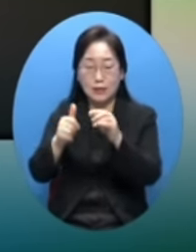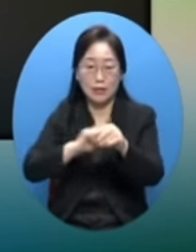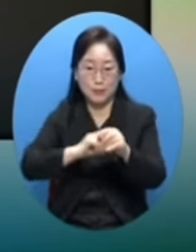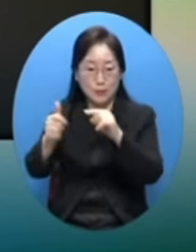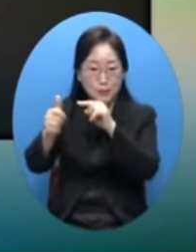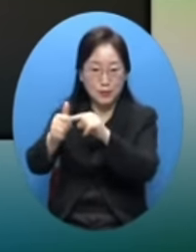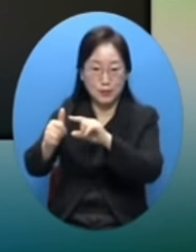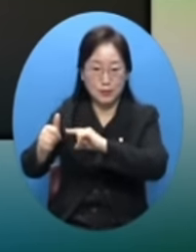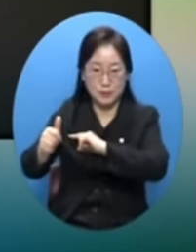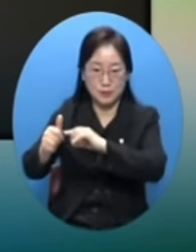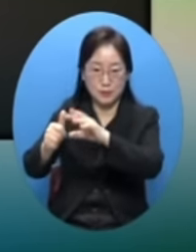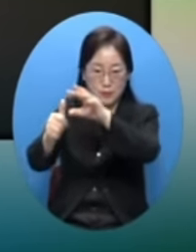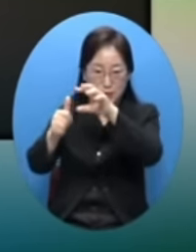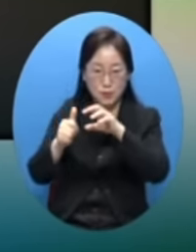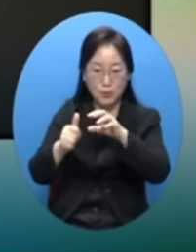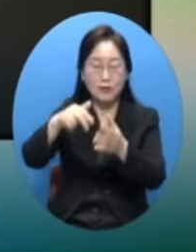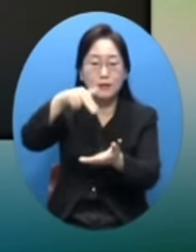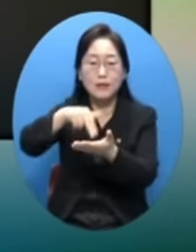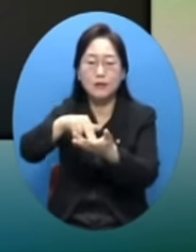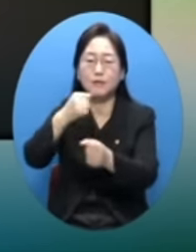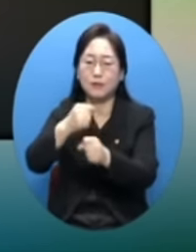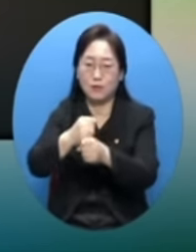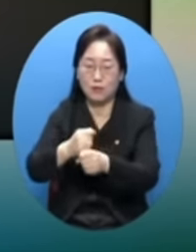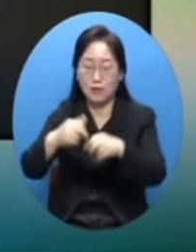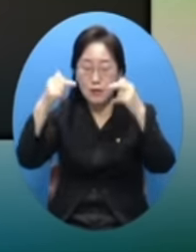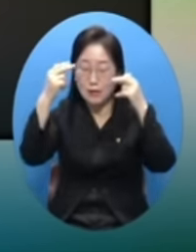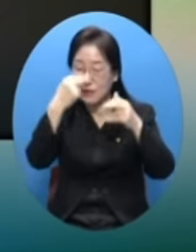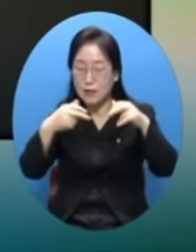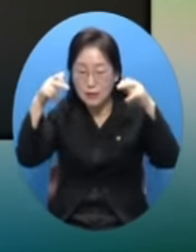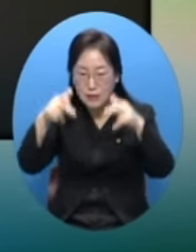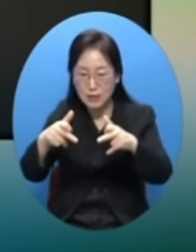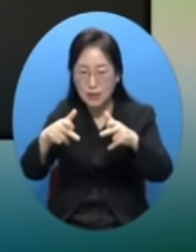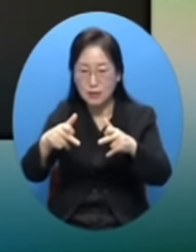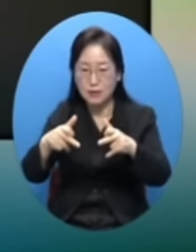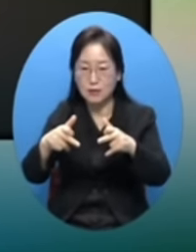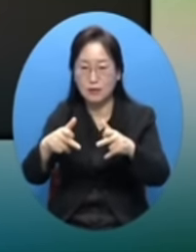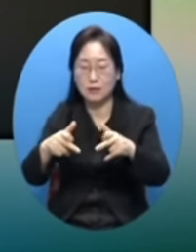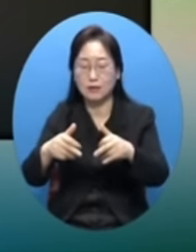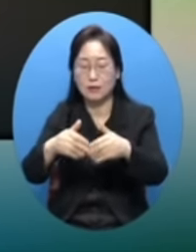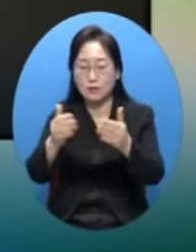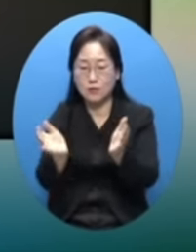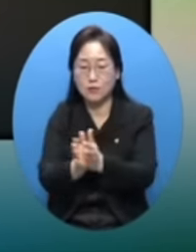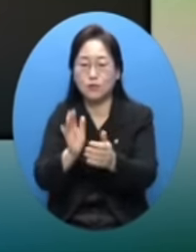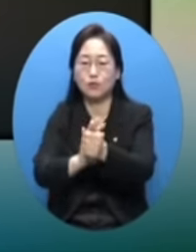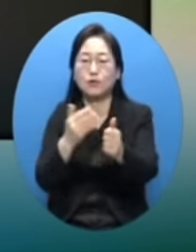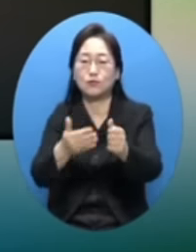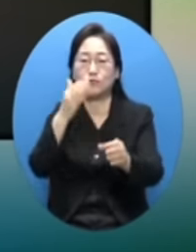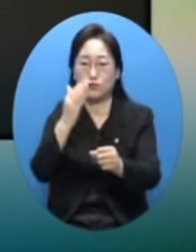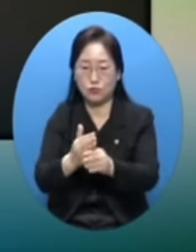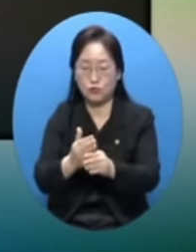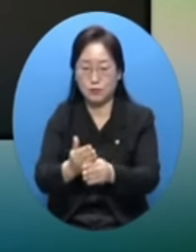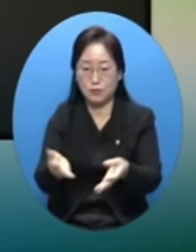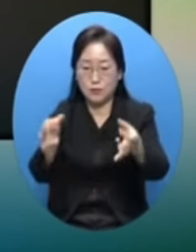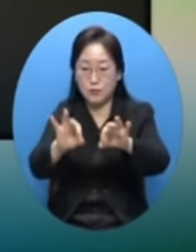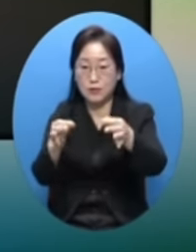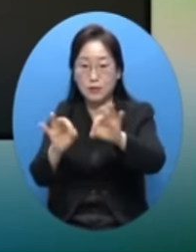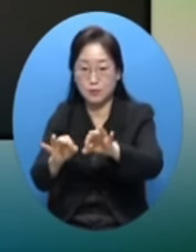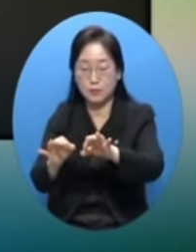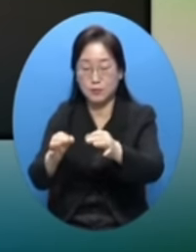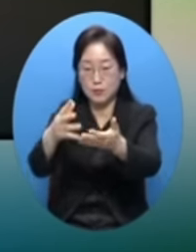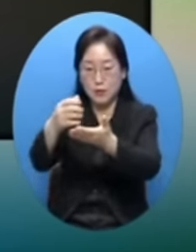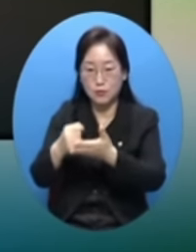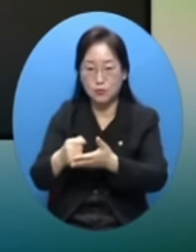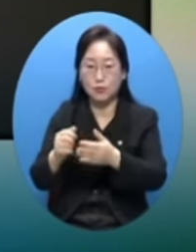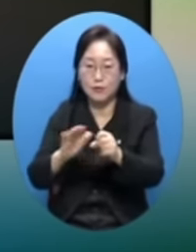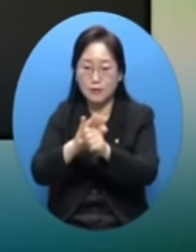장애을 돕고 있다고 책을 주고 가셨는데 지금 제 2의 강호들을 만들 인재들을 만들서 기금 모고 그들을 사랑으로